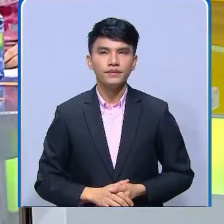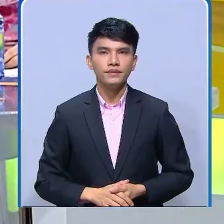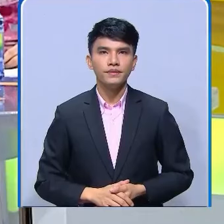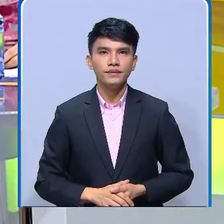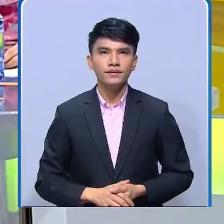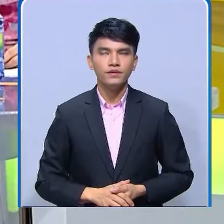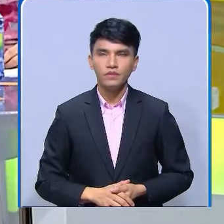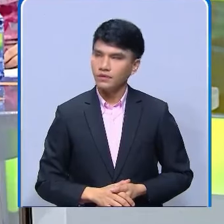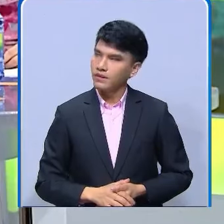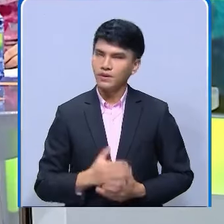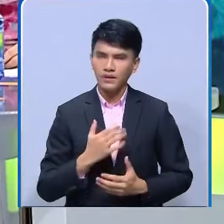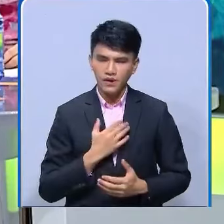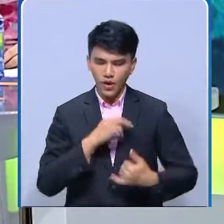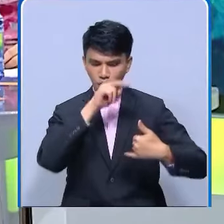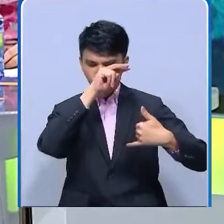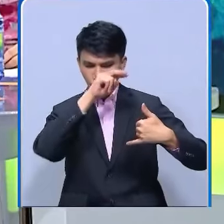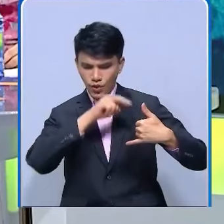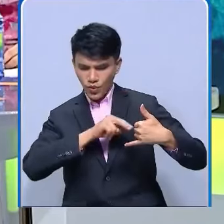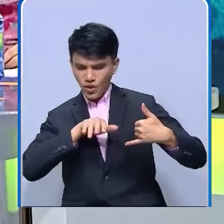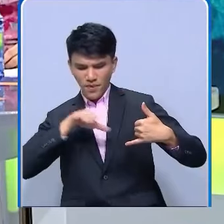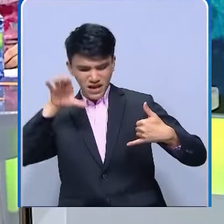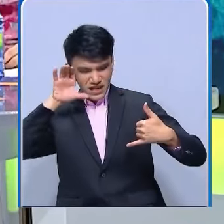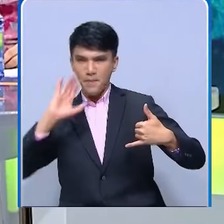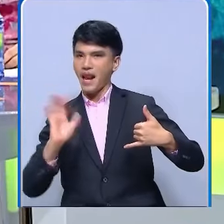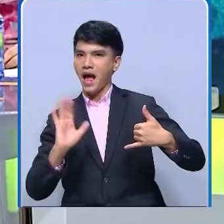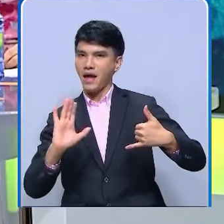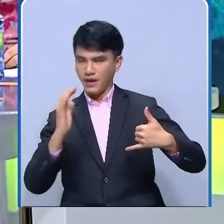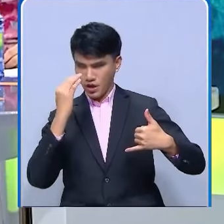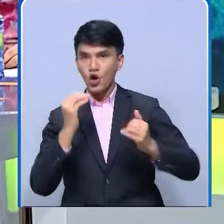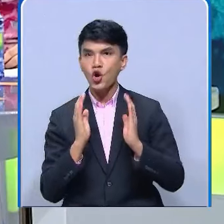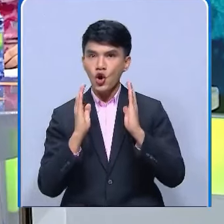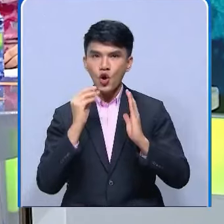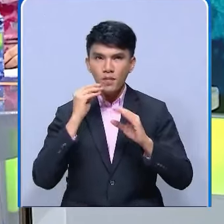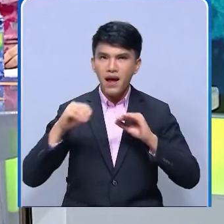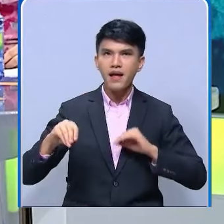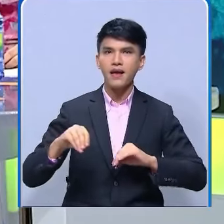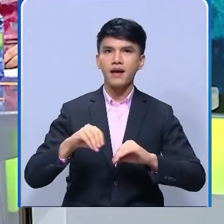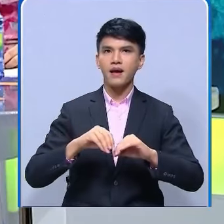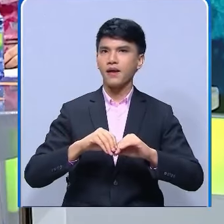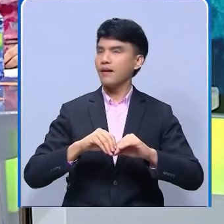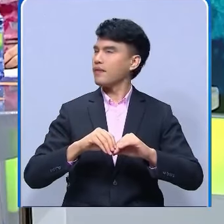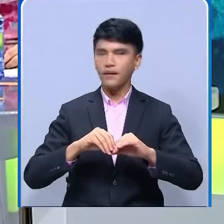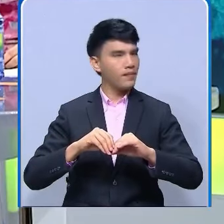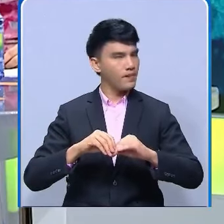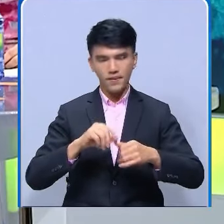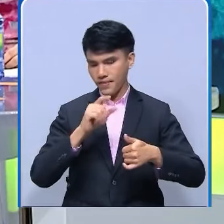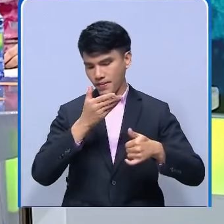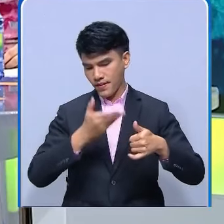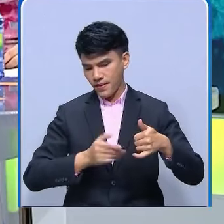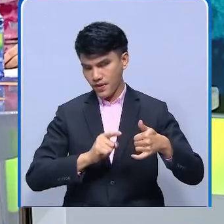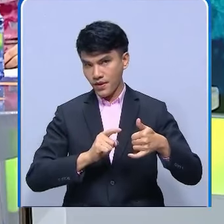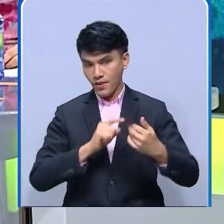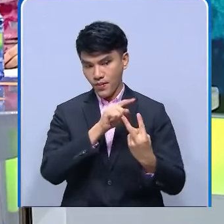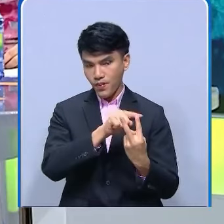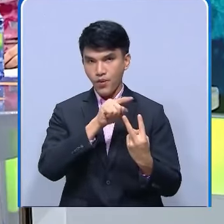คนเรารู้หน้าไม่รู้ใจนะครับอย่าเชื่อใจใครง่ายๆแม้ว่าจะเป็นคนอยู่หมู่บ้านใกล้กันก็ตามครับเป็นพฤติกรรมของพ่อตากับลูกเข